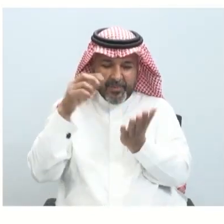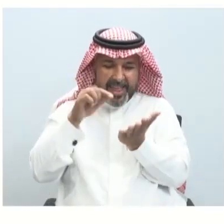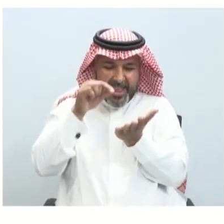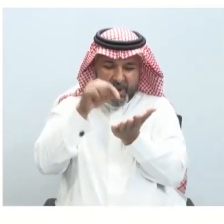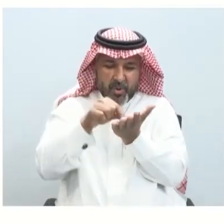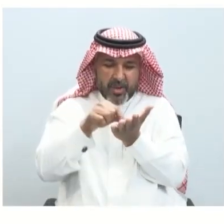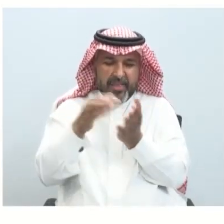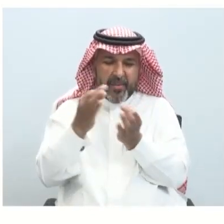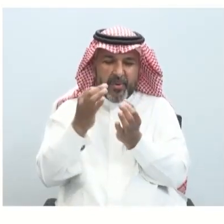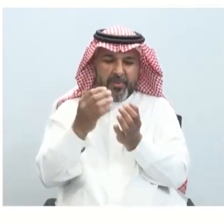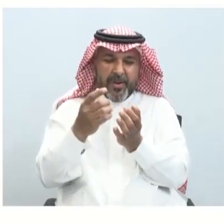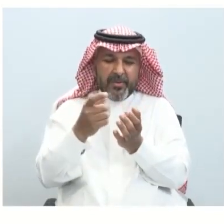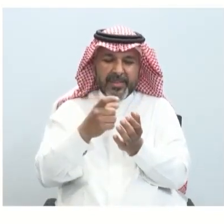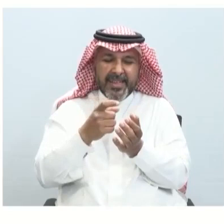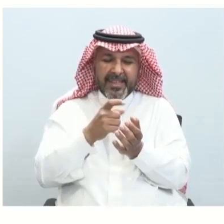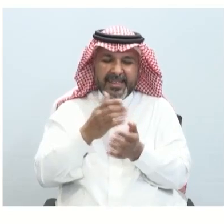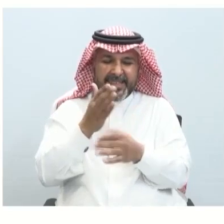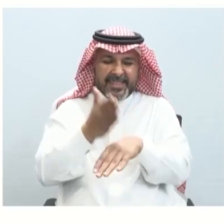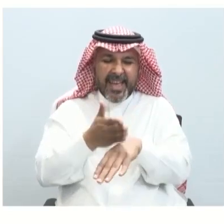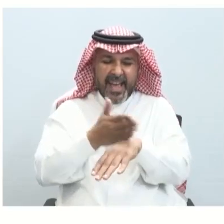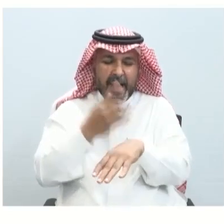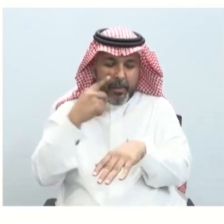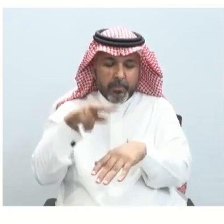بعد تضاعف الدي ان